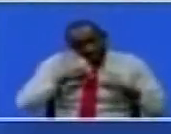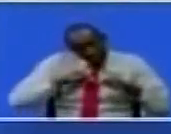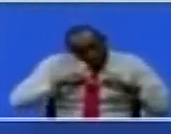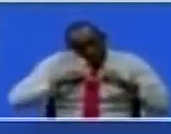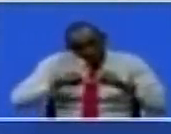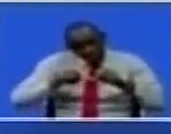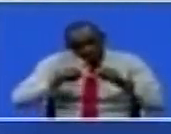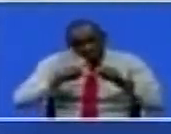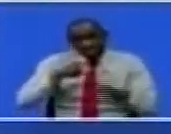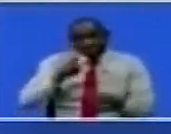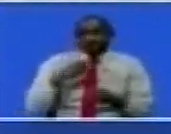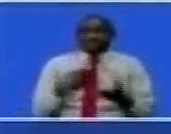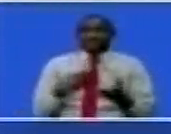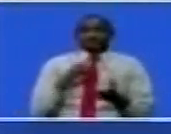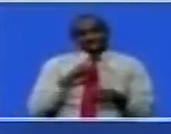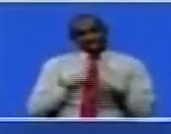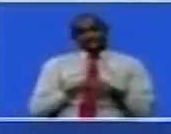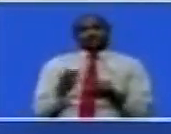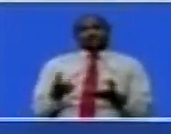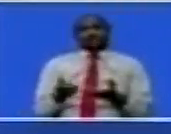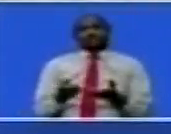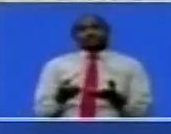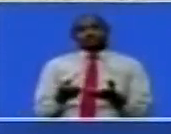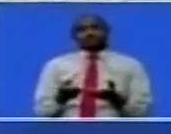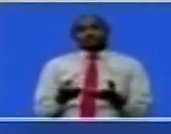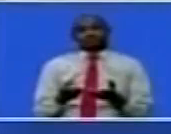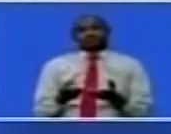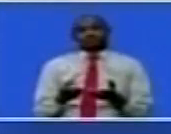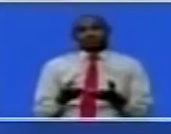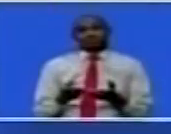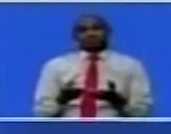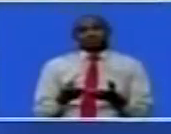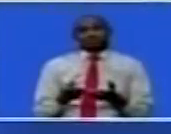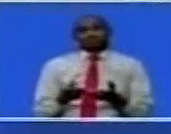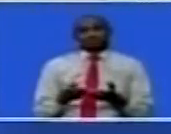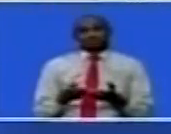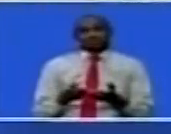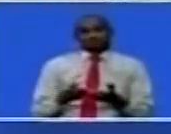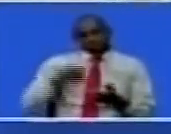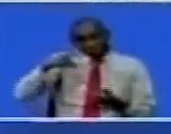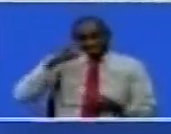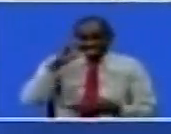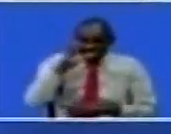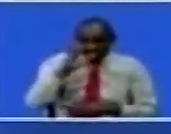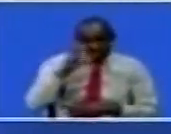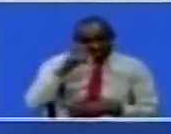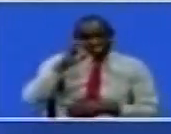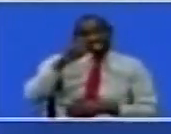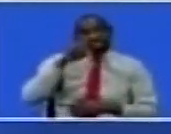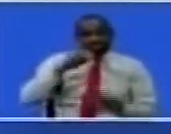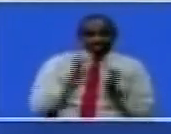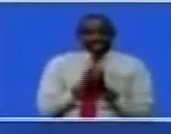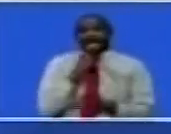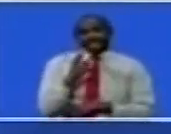yake wa complain wakapata arrears yao. P3 walikuwa napata shilingi 100